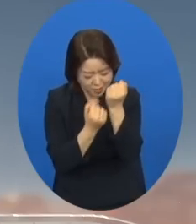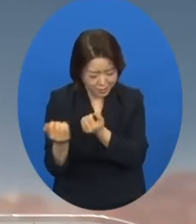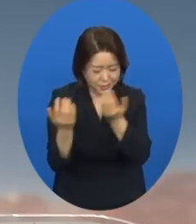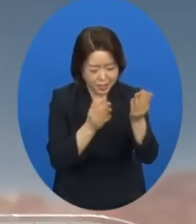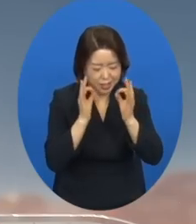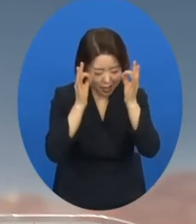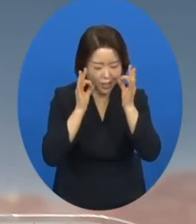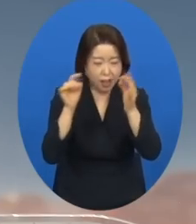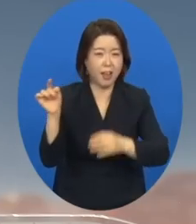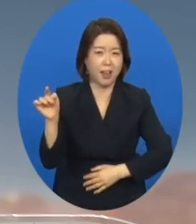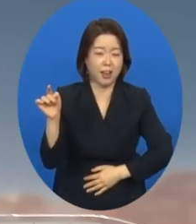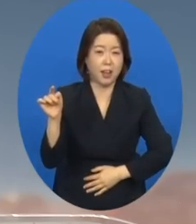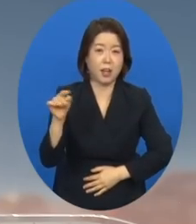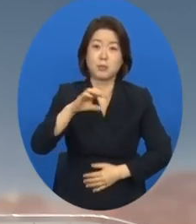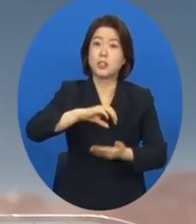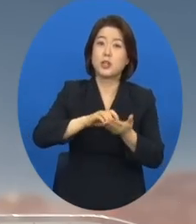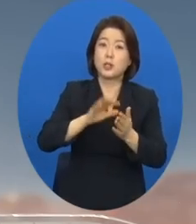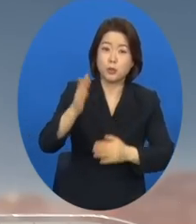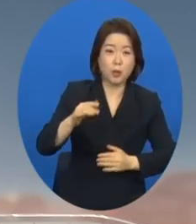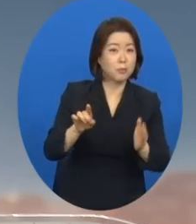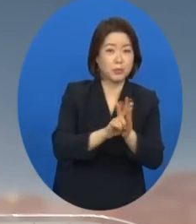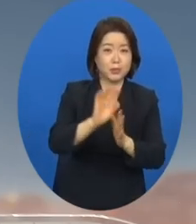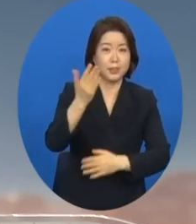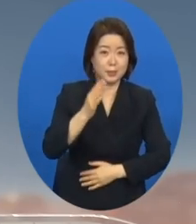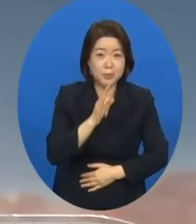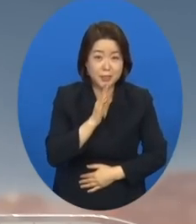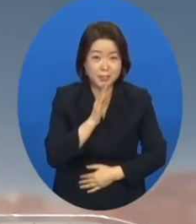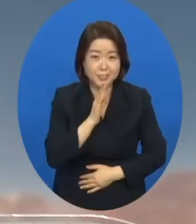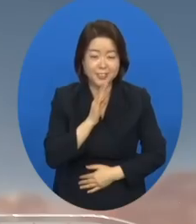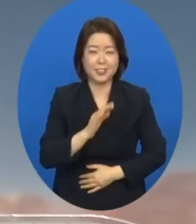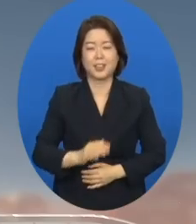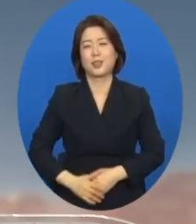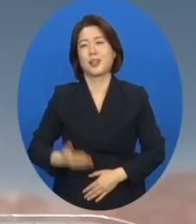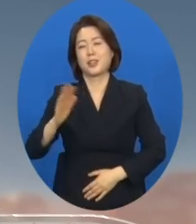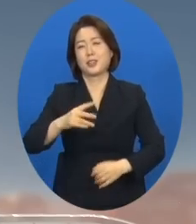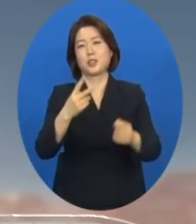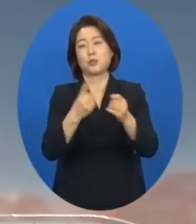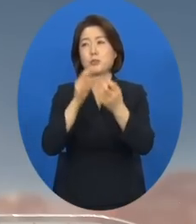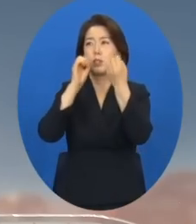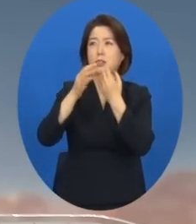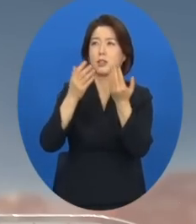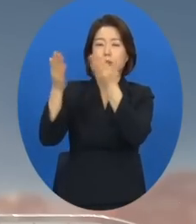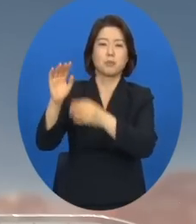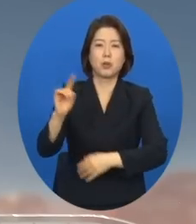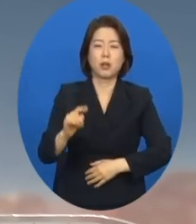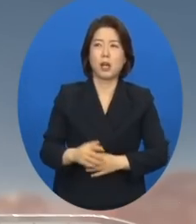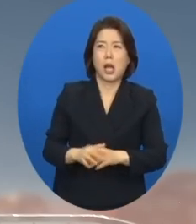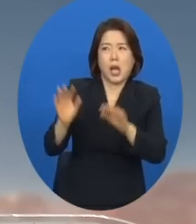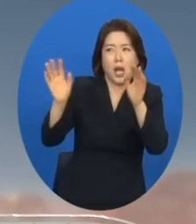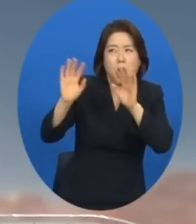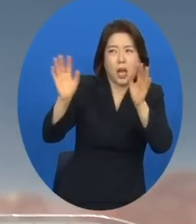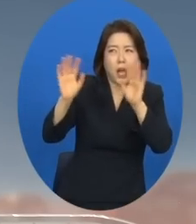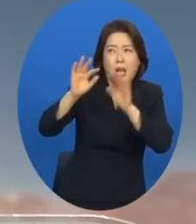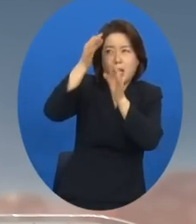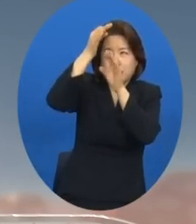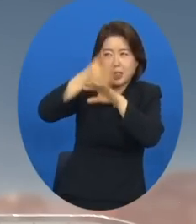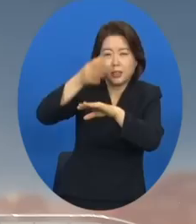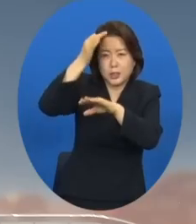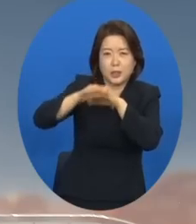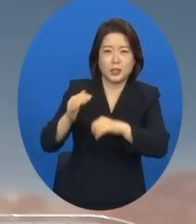자 그러면 정도 되면 이런 믿어야 되잖아요 그렇죠 근데 두 번째 대답 여전히 I'm sorry 하나님